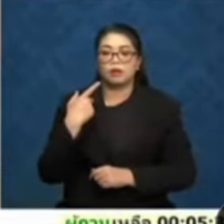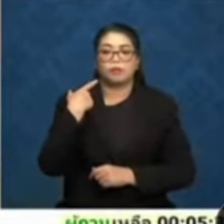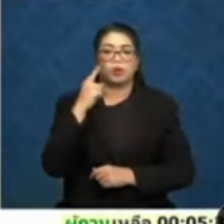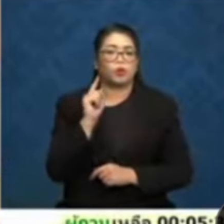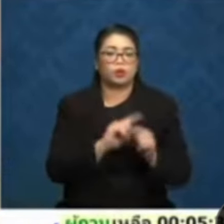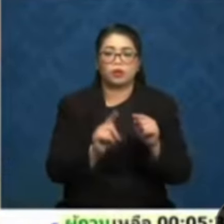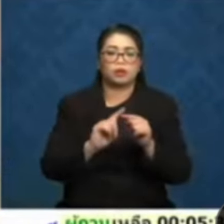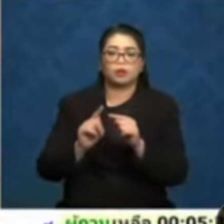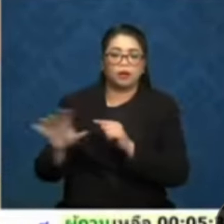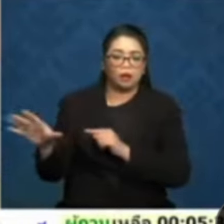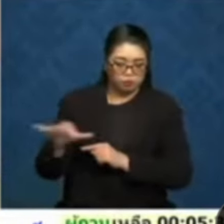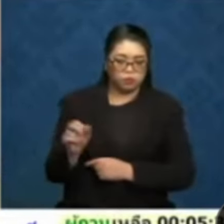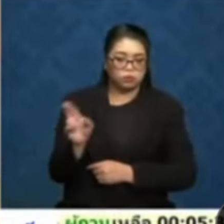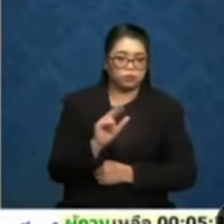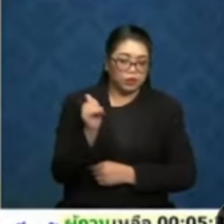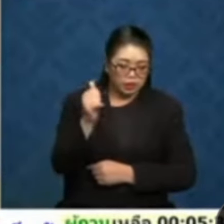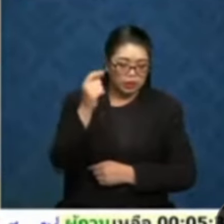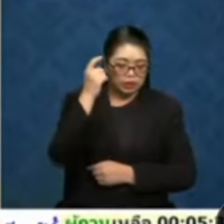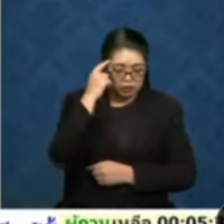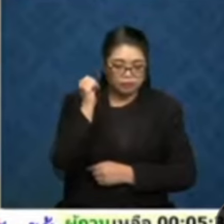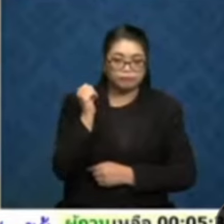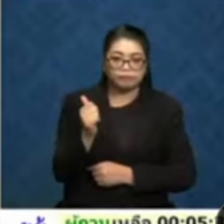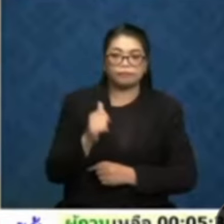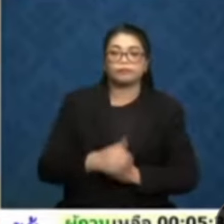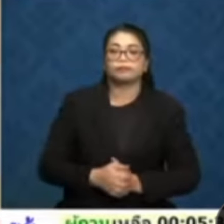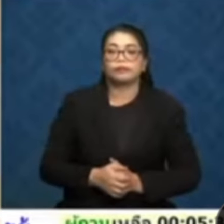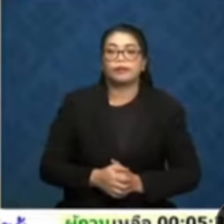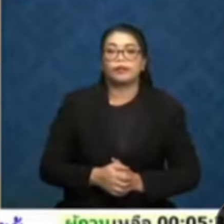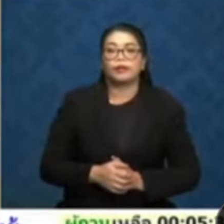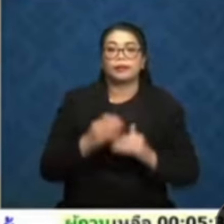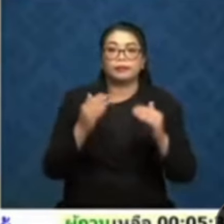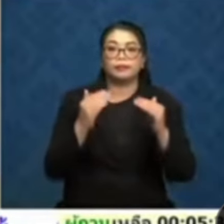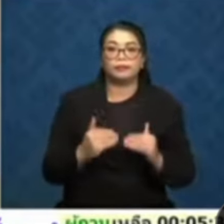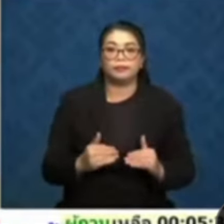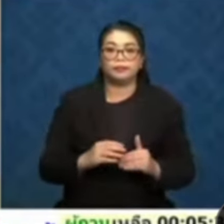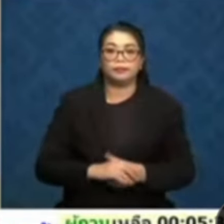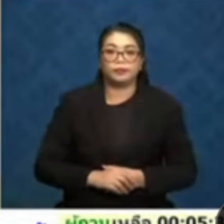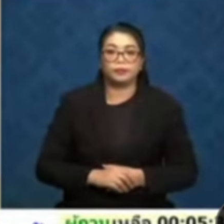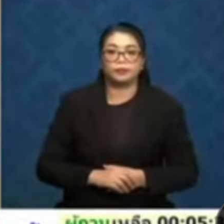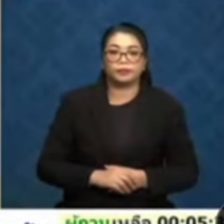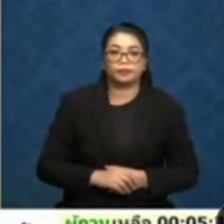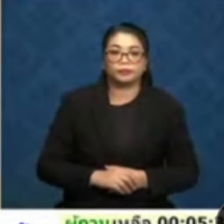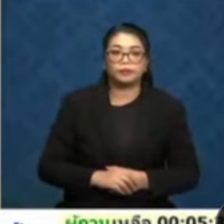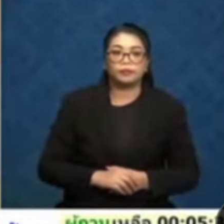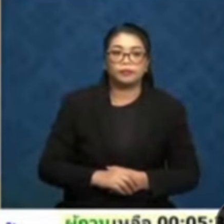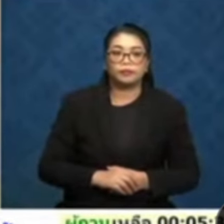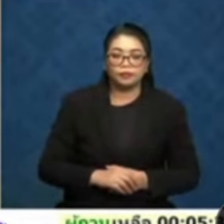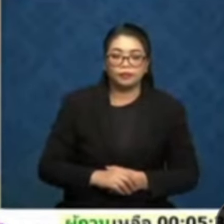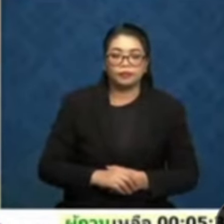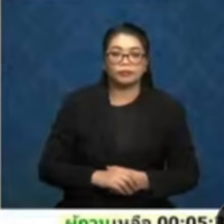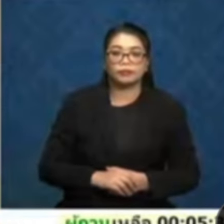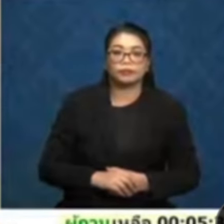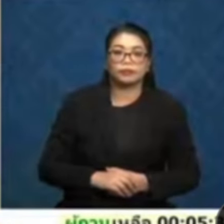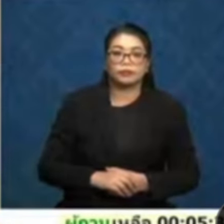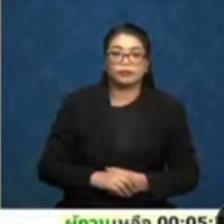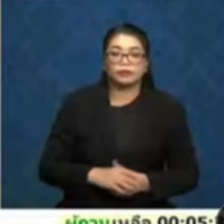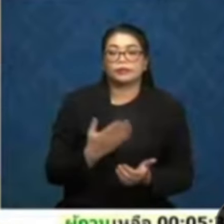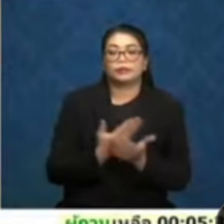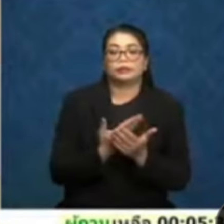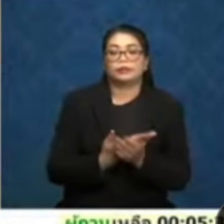ในสถานการณ์ที่กำลังเกิดขึ้นนี้ด้วยค่ะต่อไปนะคะท่านประธานคะดิฉันก็ต้องเรียนว่าในการพัก